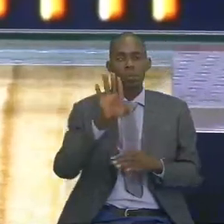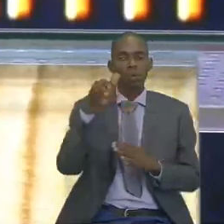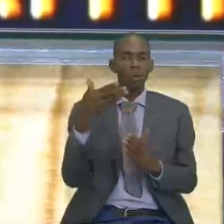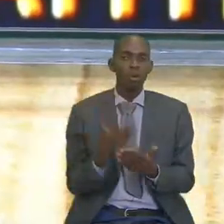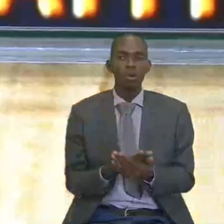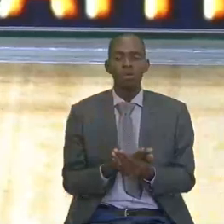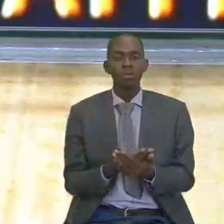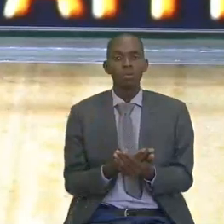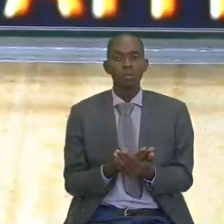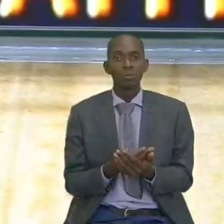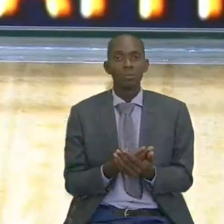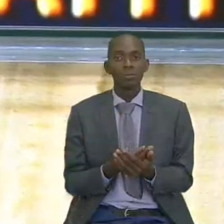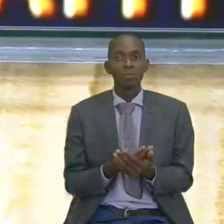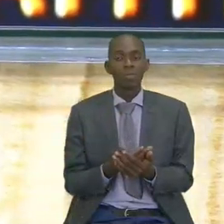périr. »